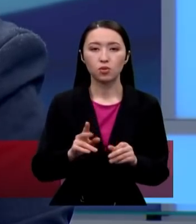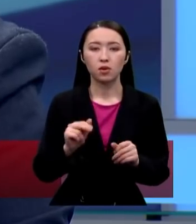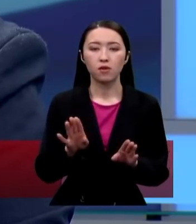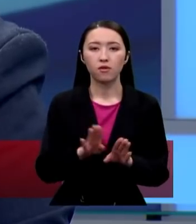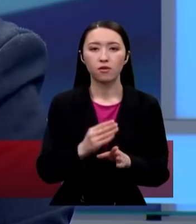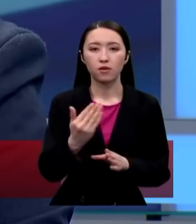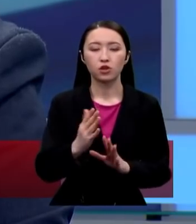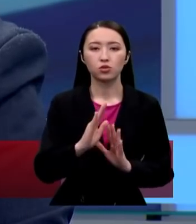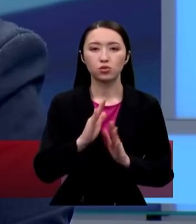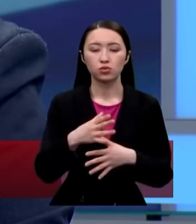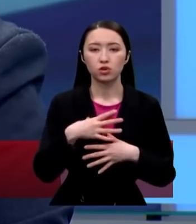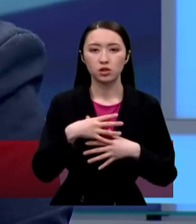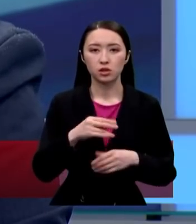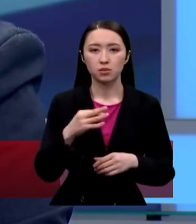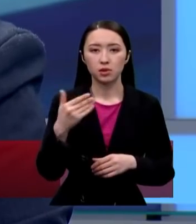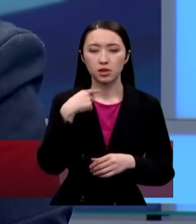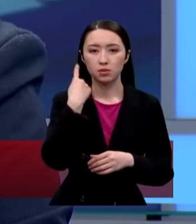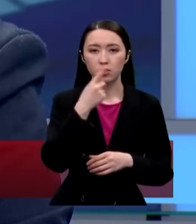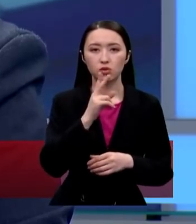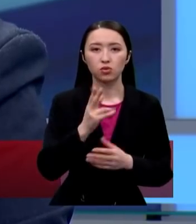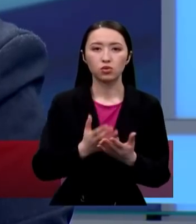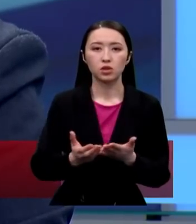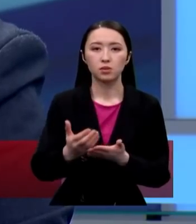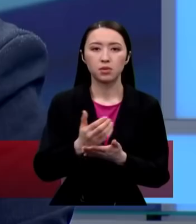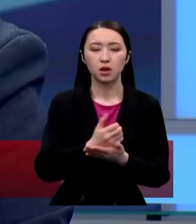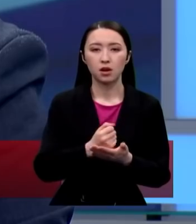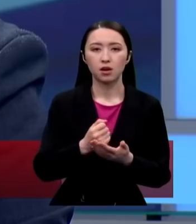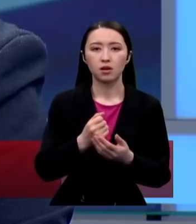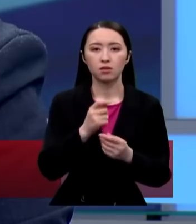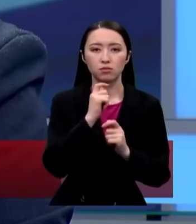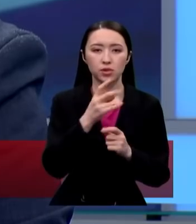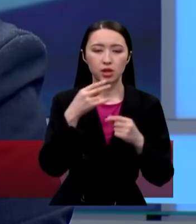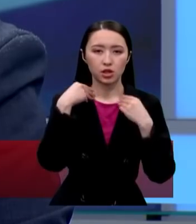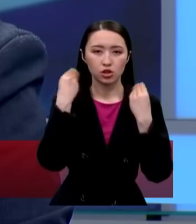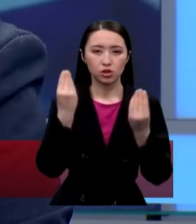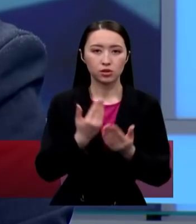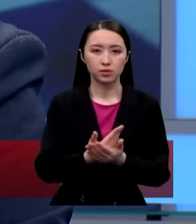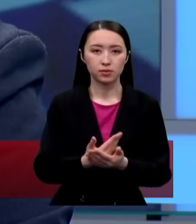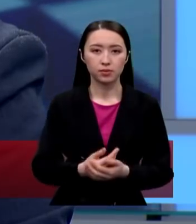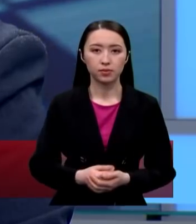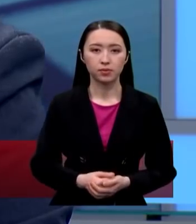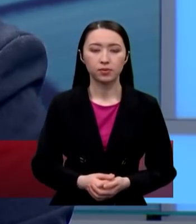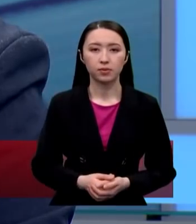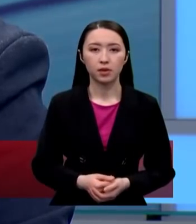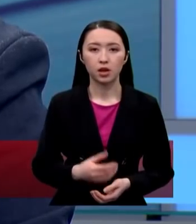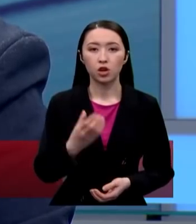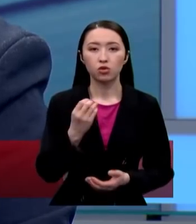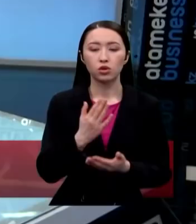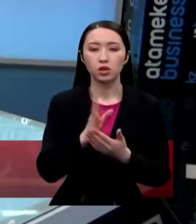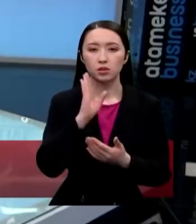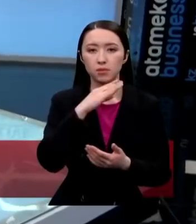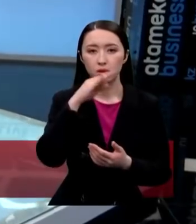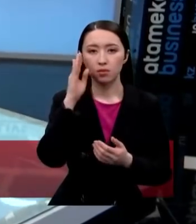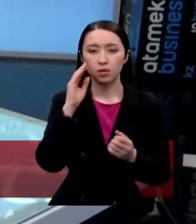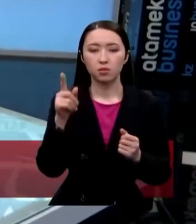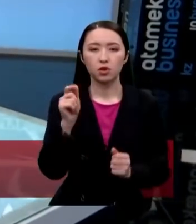била по тем лицам, которые собирают там бота или собирают там деньги на день рождения. Есть еще родительские комитеты, кстати, да, которые